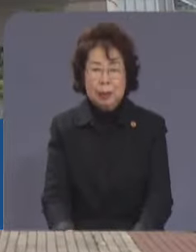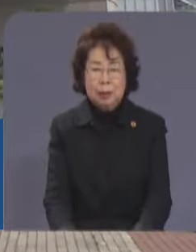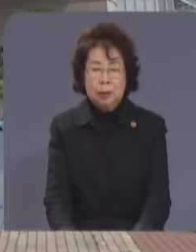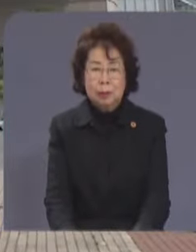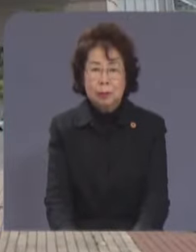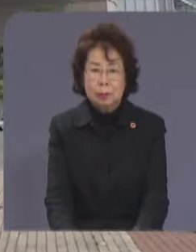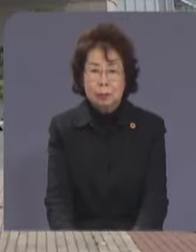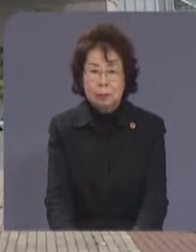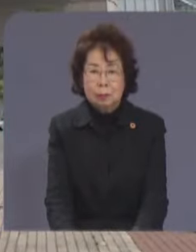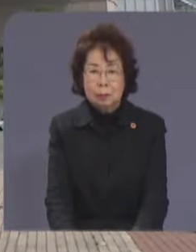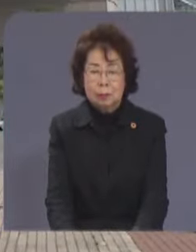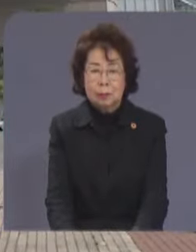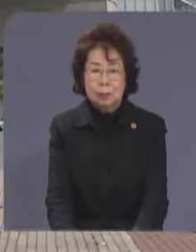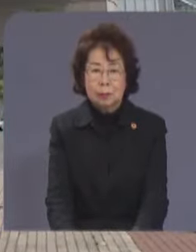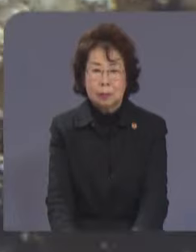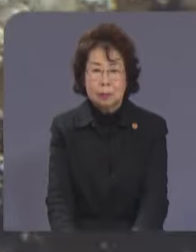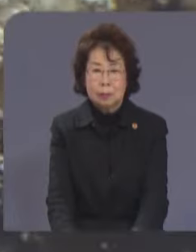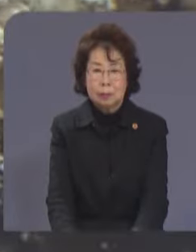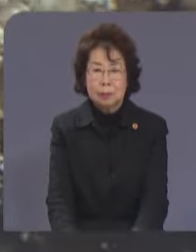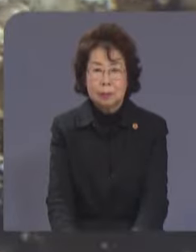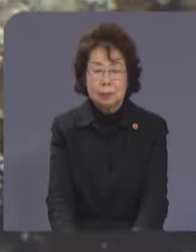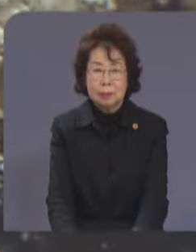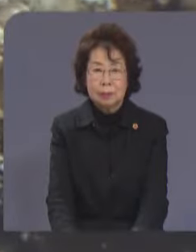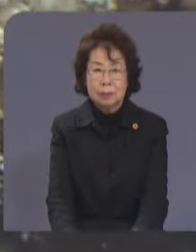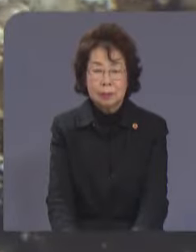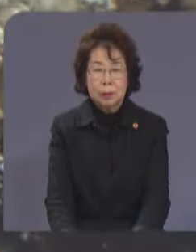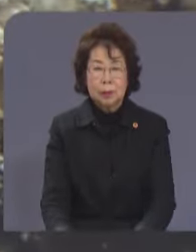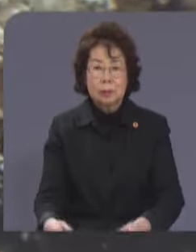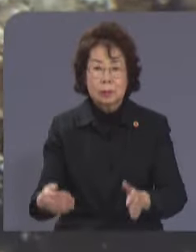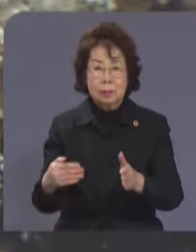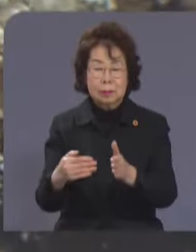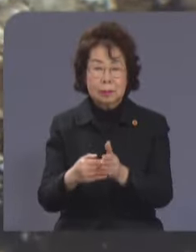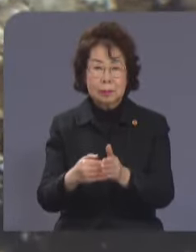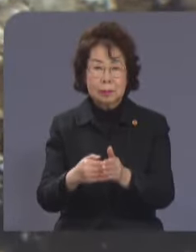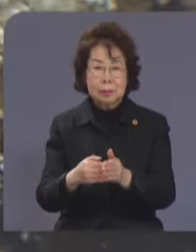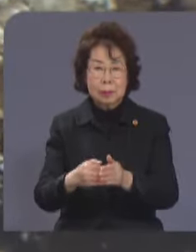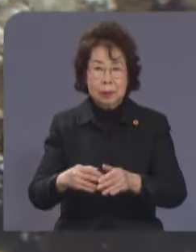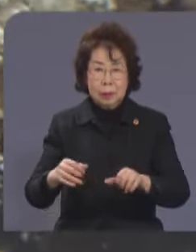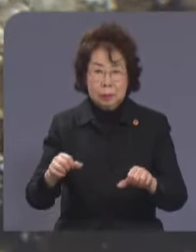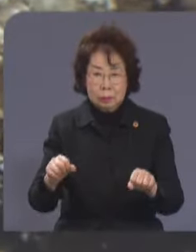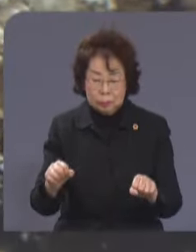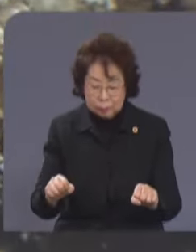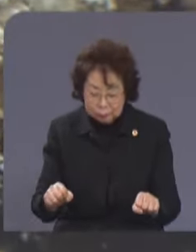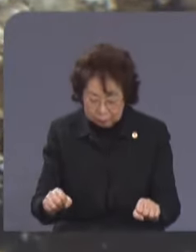지금까지 부산에서 전해드렸습니다.